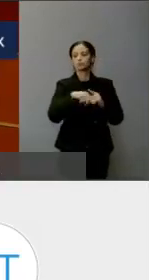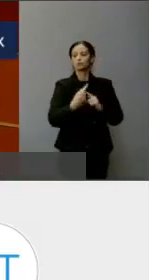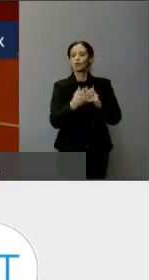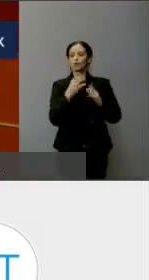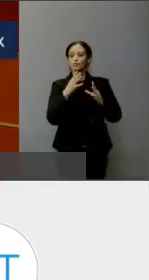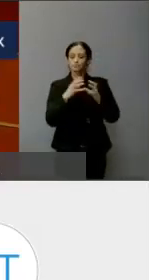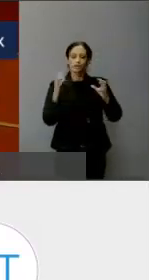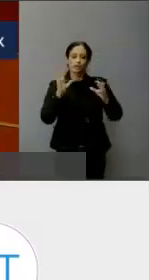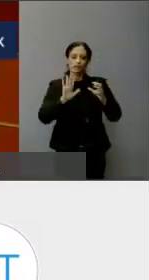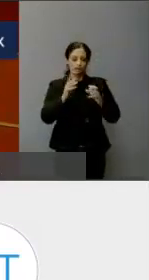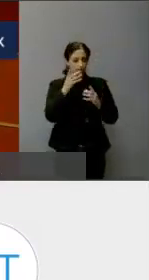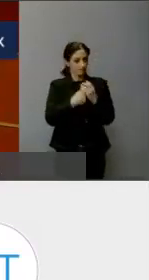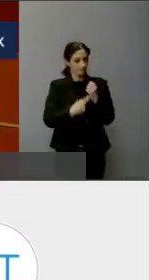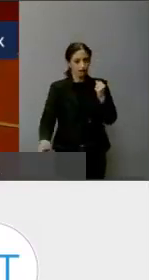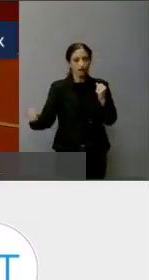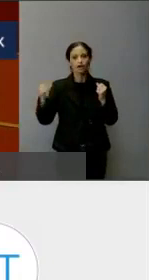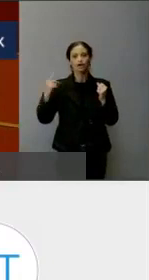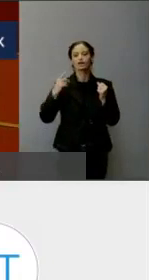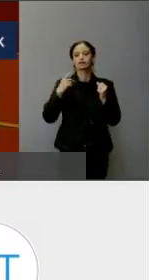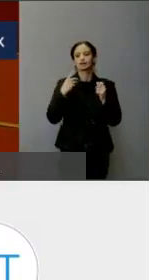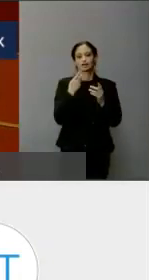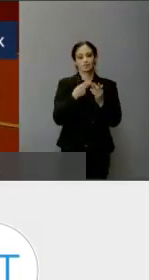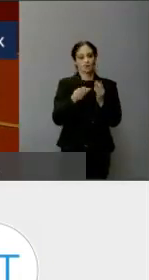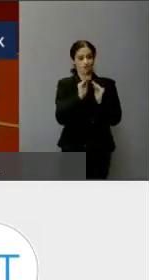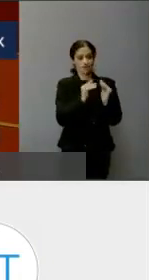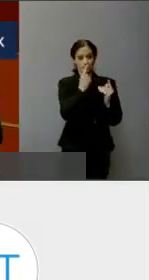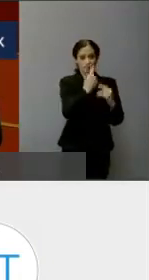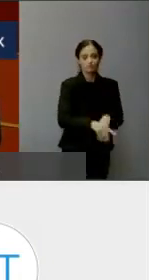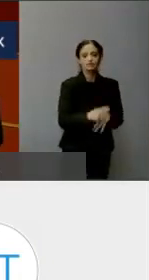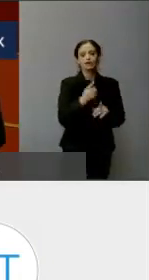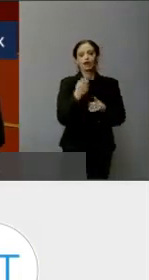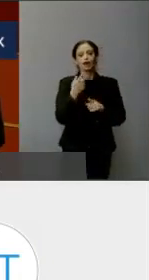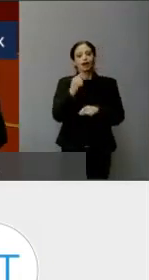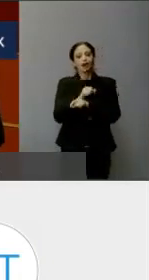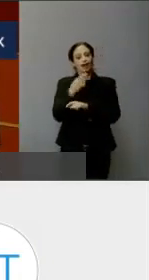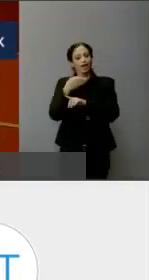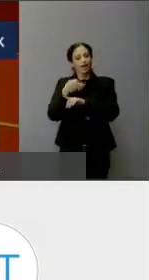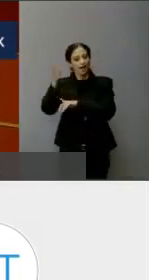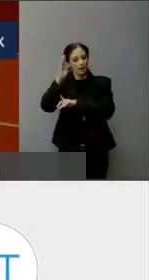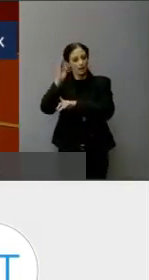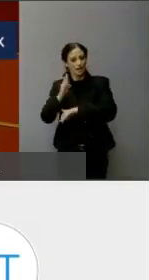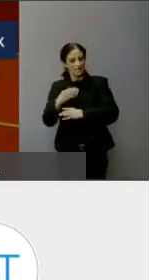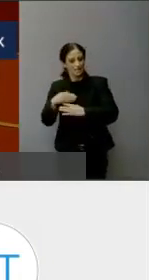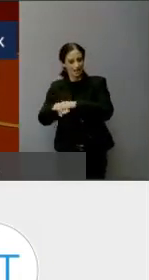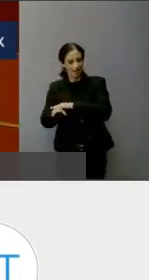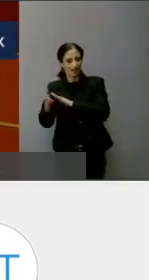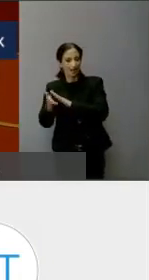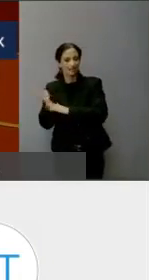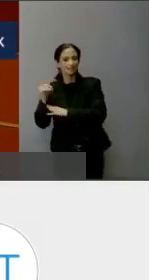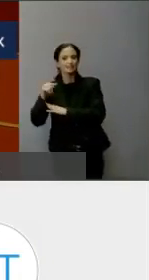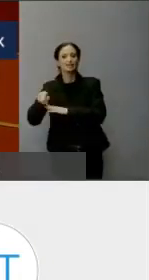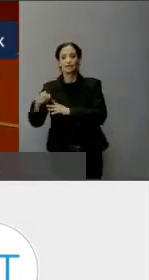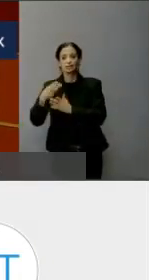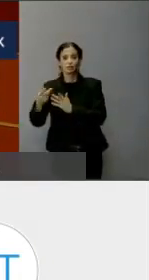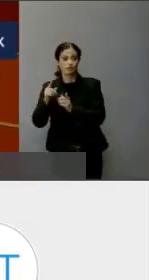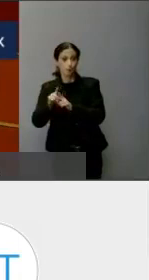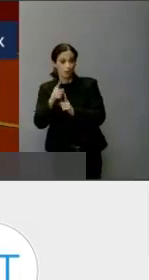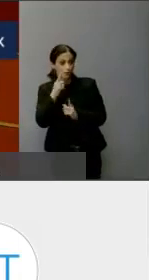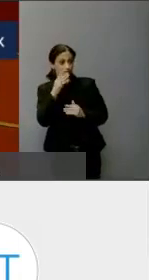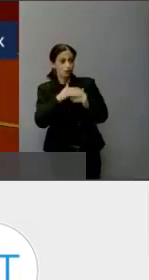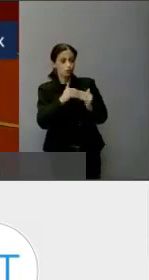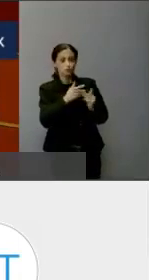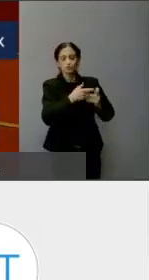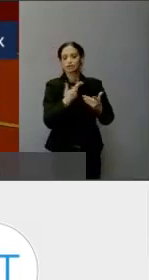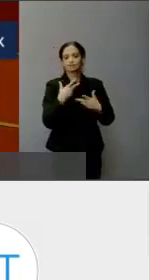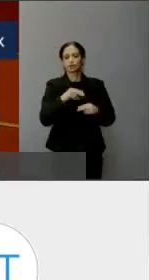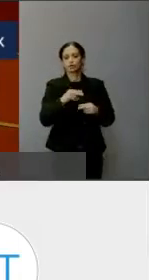prima di fuggire dalla deep anche su daniele cacia provava da quando è tornato in italia subito dopo l'indulto ha sempre trovate di